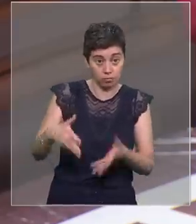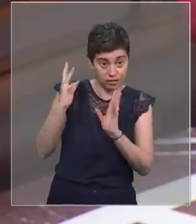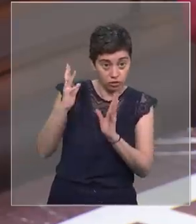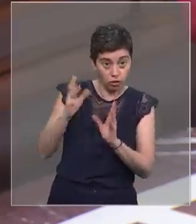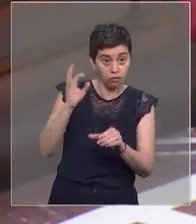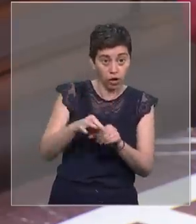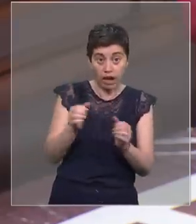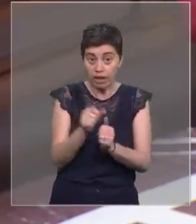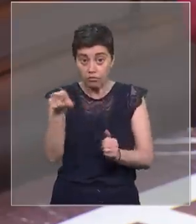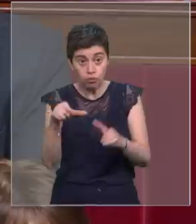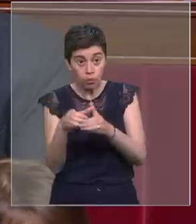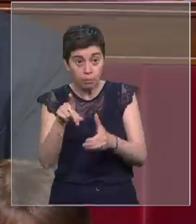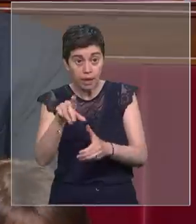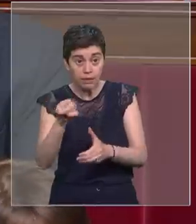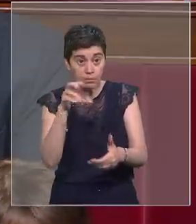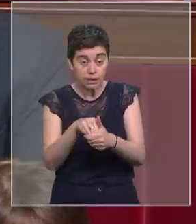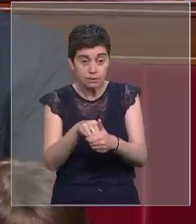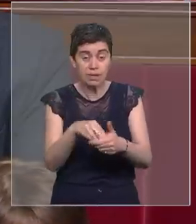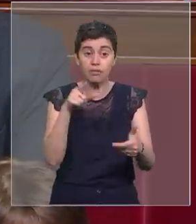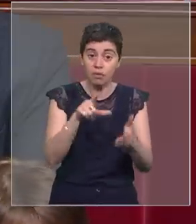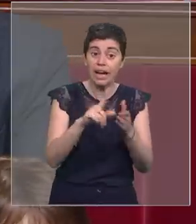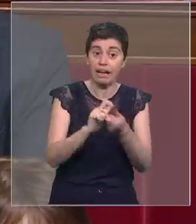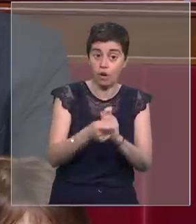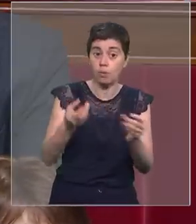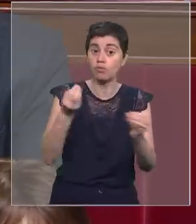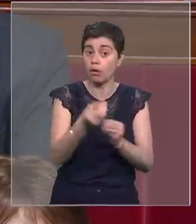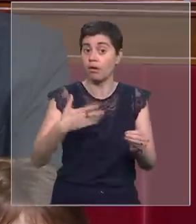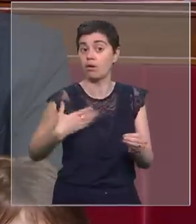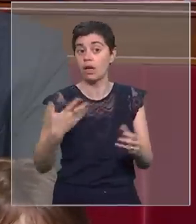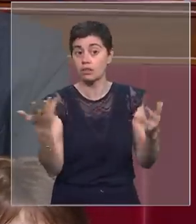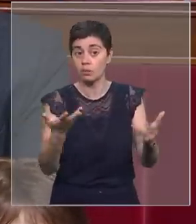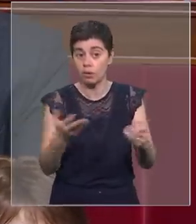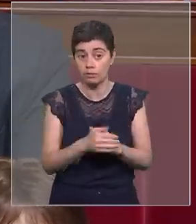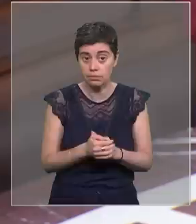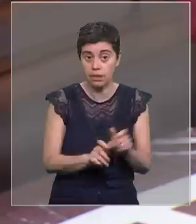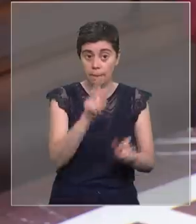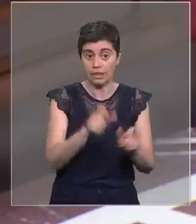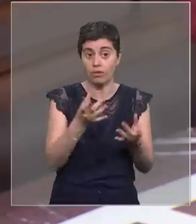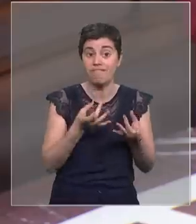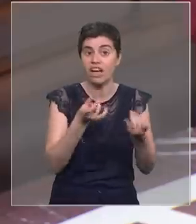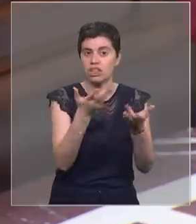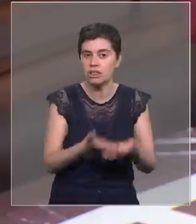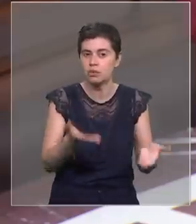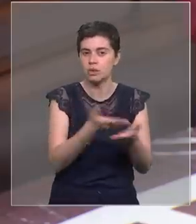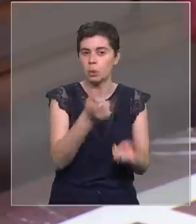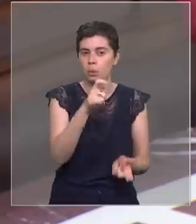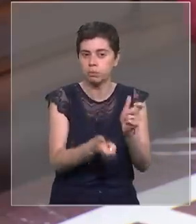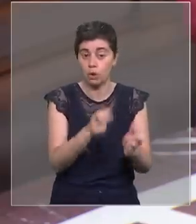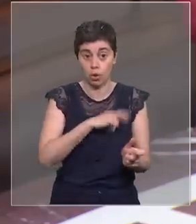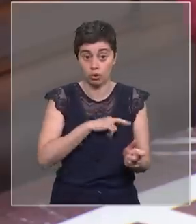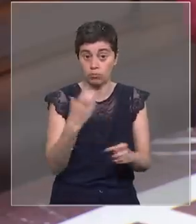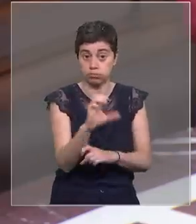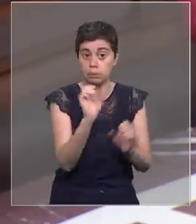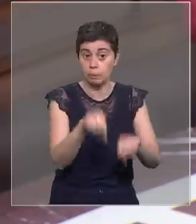membre du Parti Socialiste. C'est cette réforme, Madame la députée, qui va permettre tout simplement de garantir à ceux qui sont les plus fragiles d'avoir une retraite,